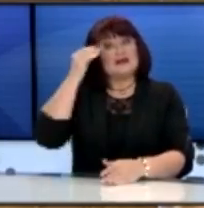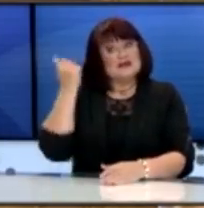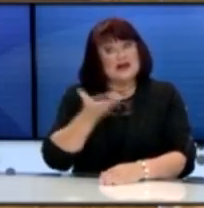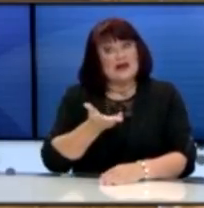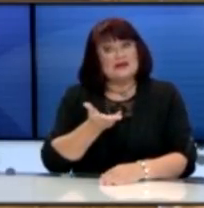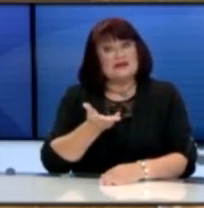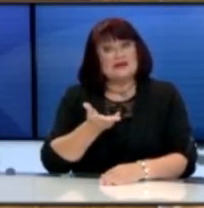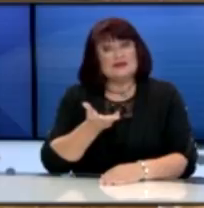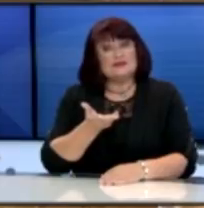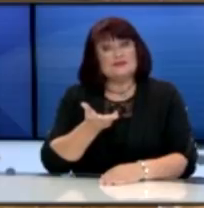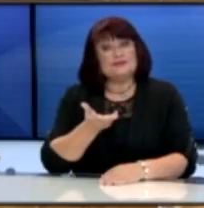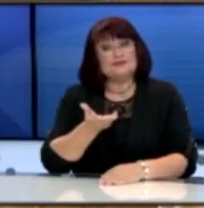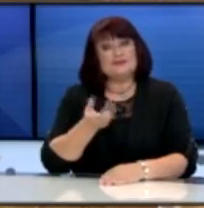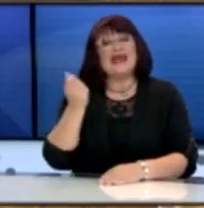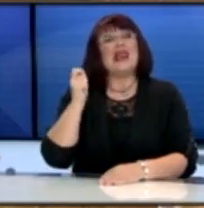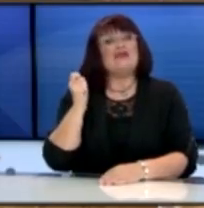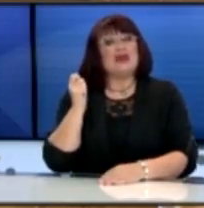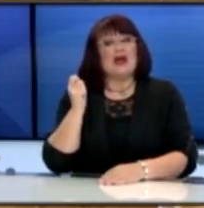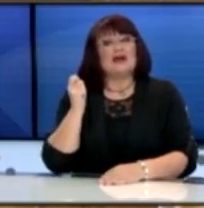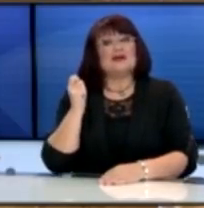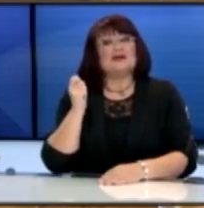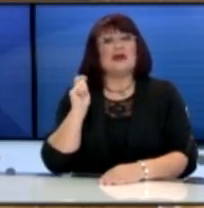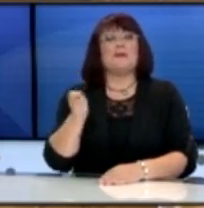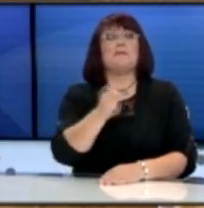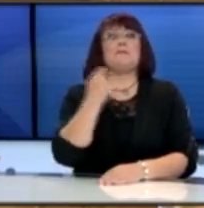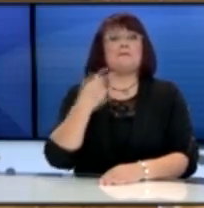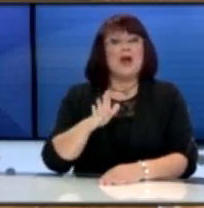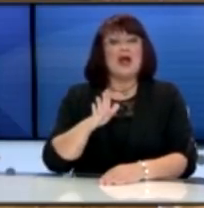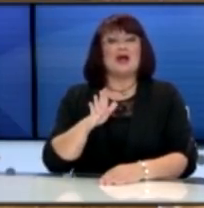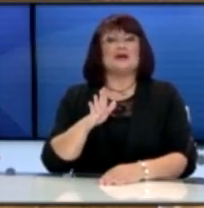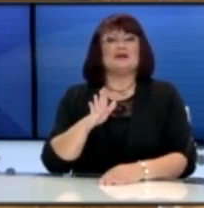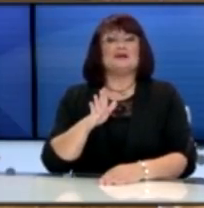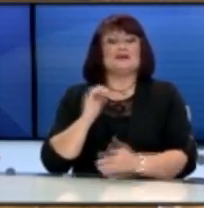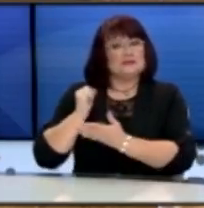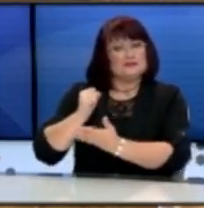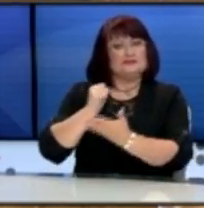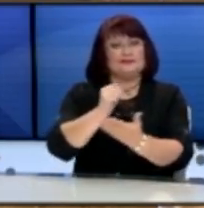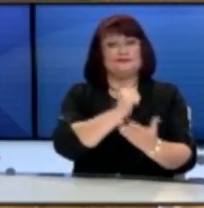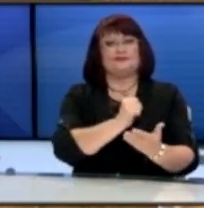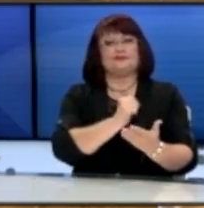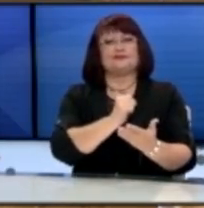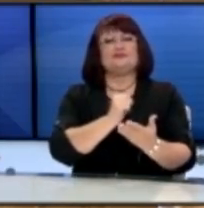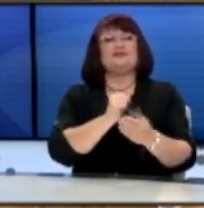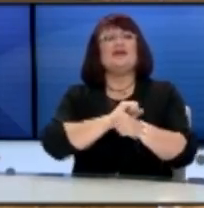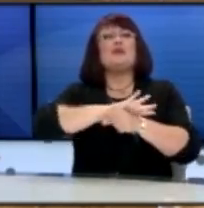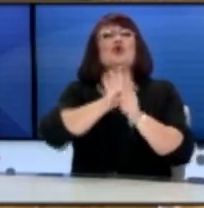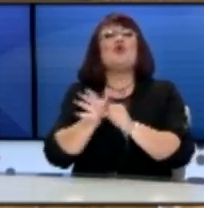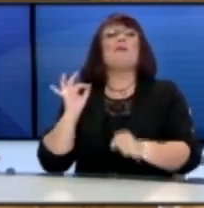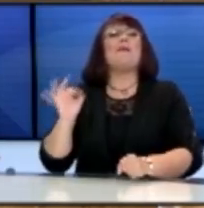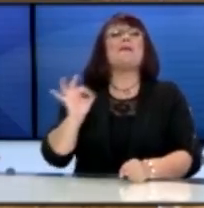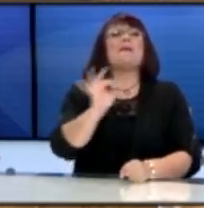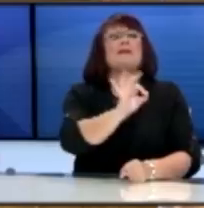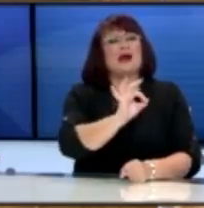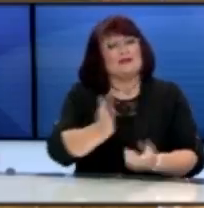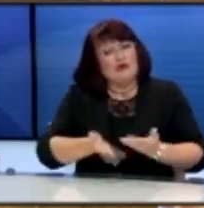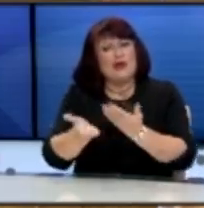ξεχάσατε ότι αυτά τα χρήματα είχαν δοθεί για να στηριχτούν από τις συνέπειες της πανδημίας?